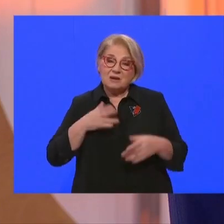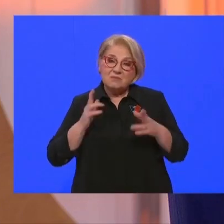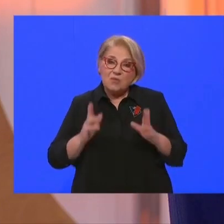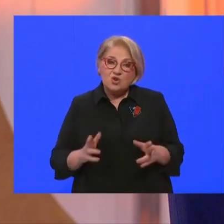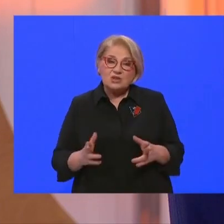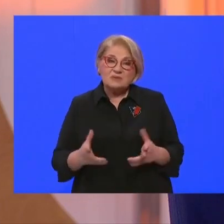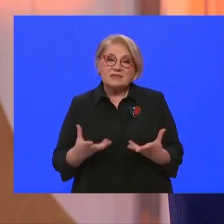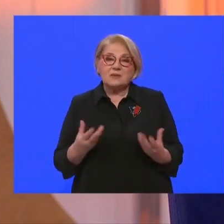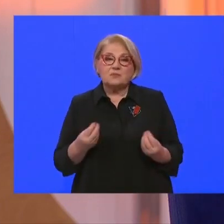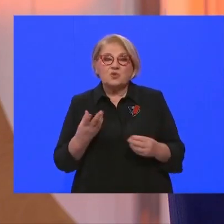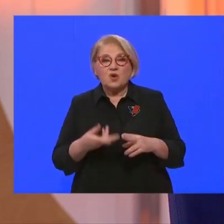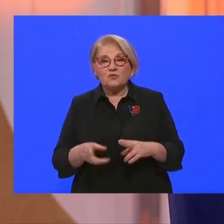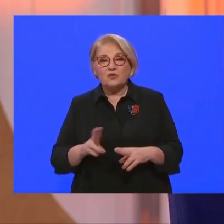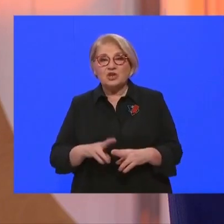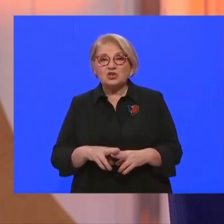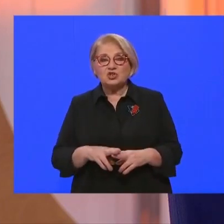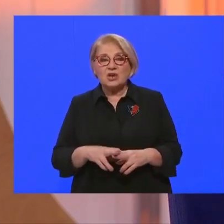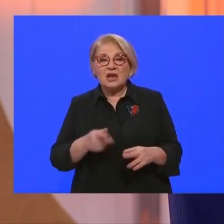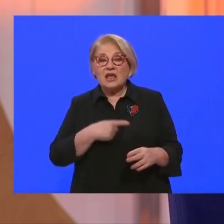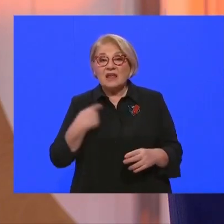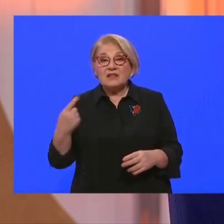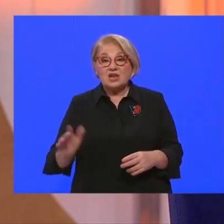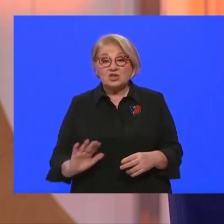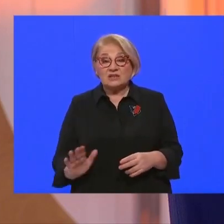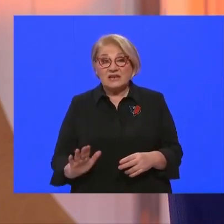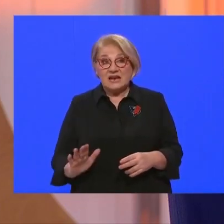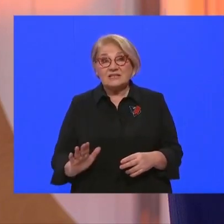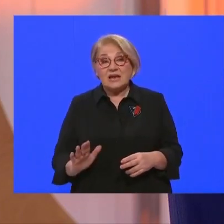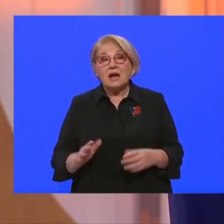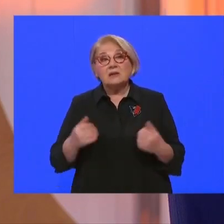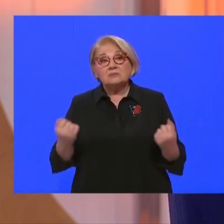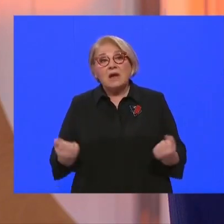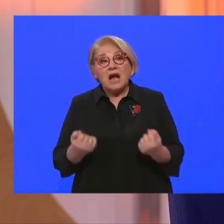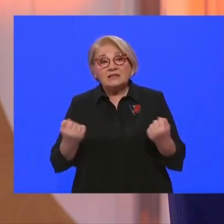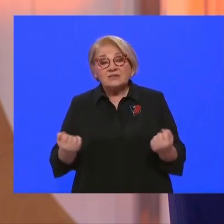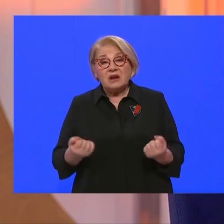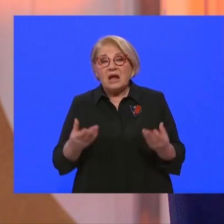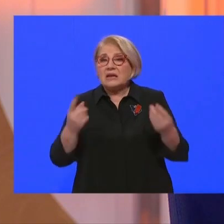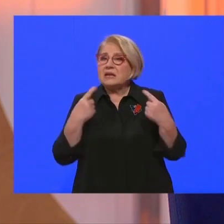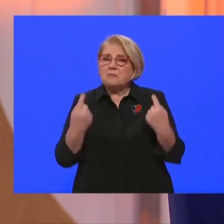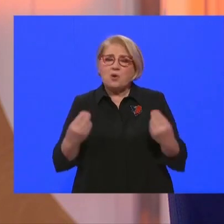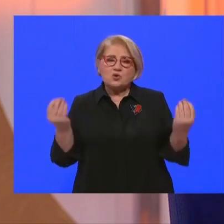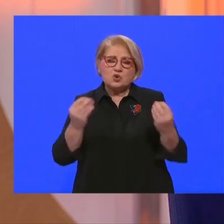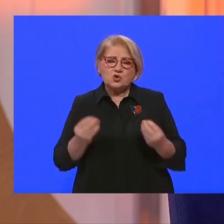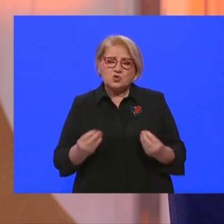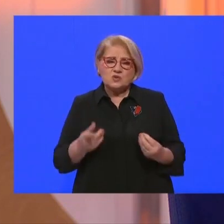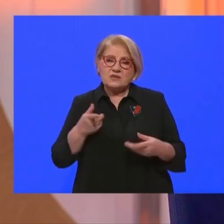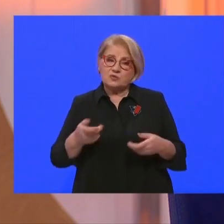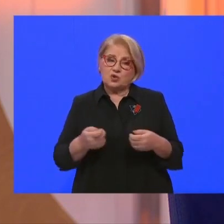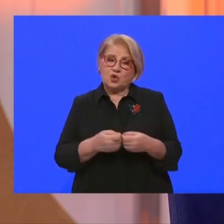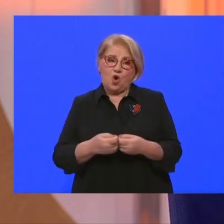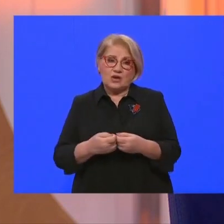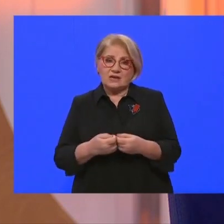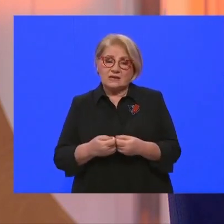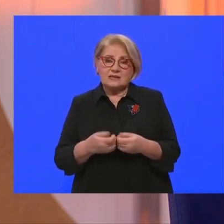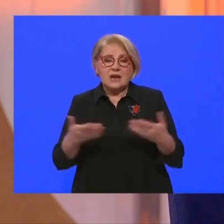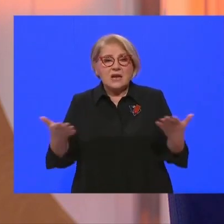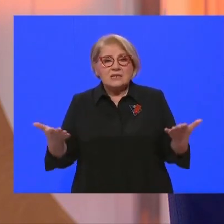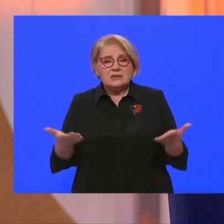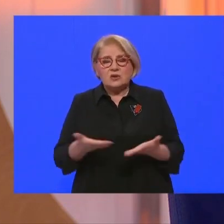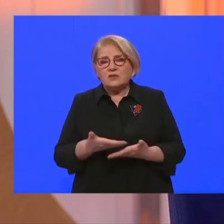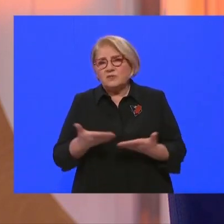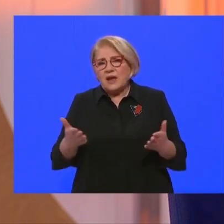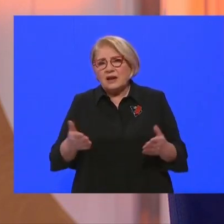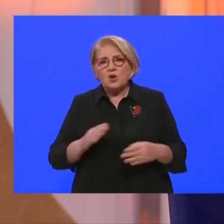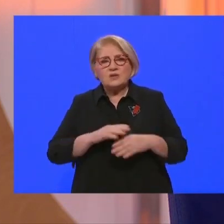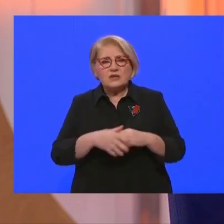I puno, puno više naša djeca bavila, međutim nema sustava koji sve to organizira. I zato mi je velika